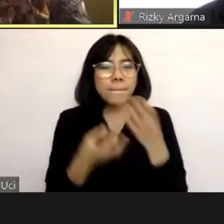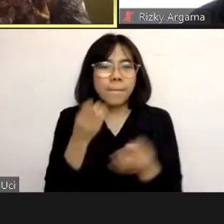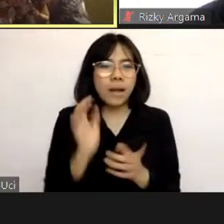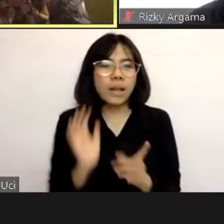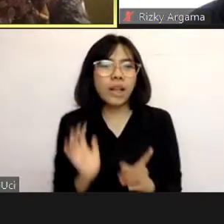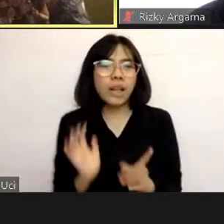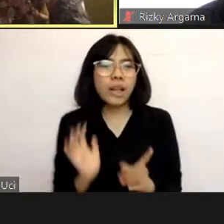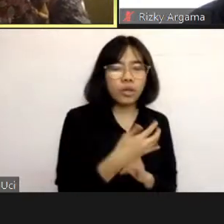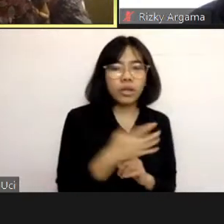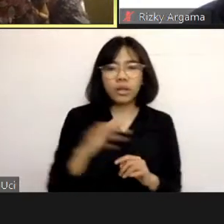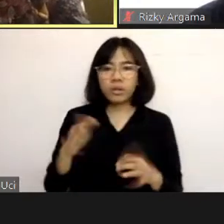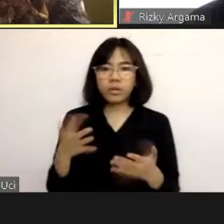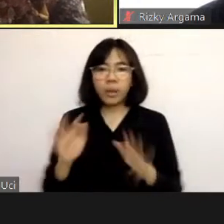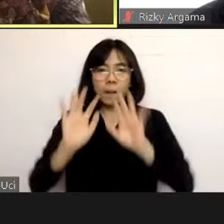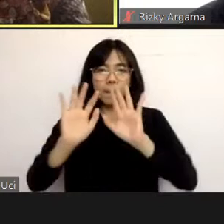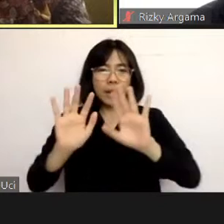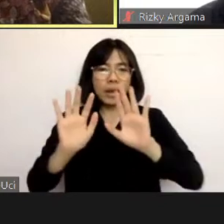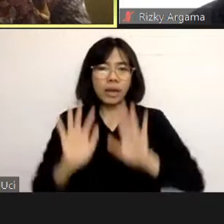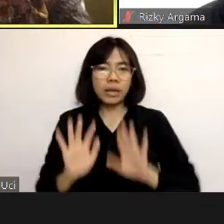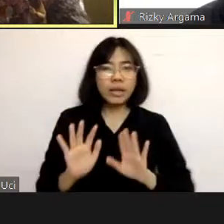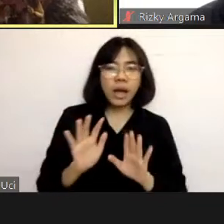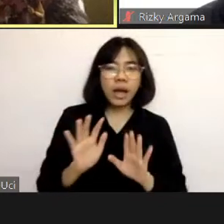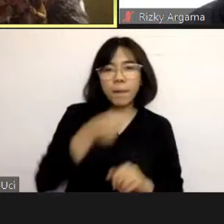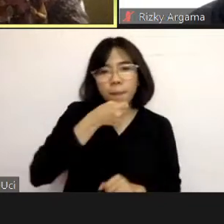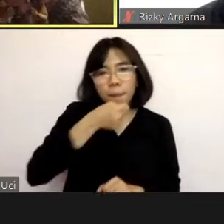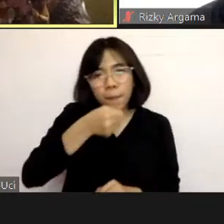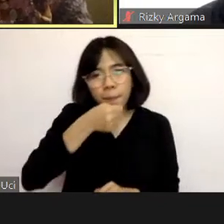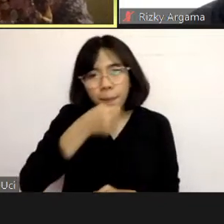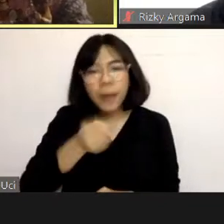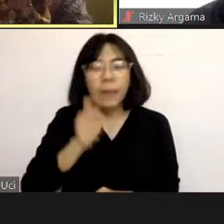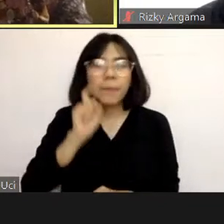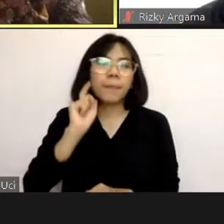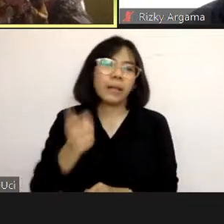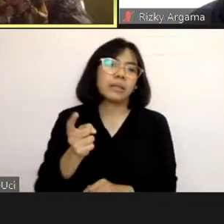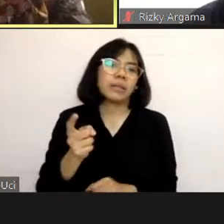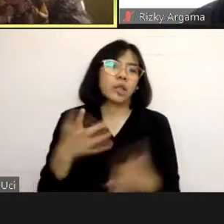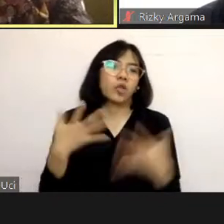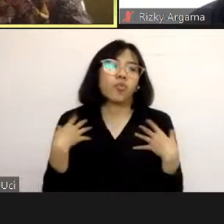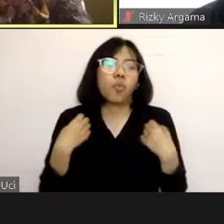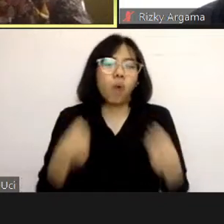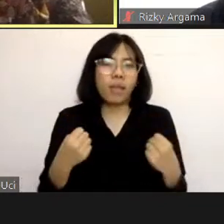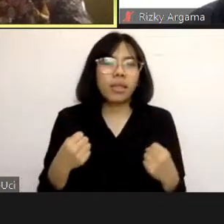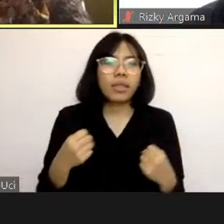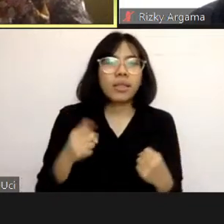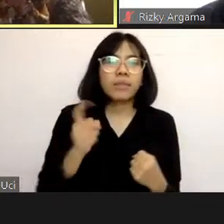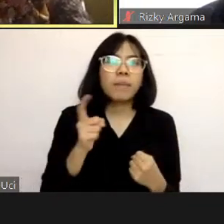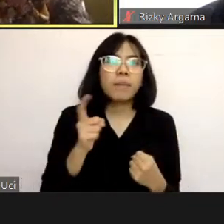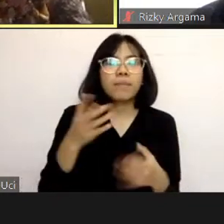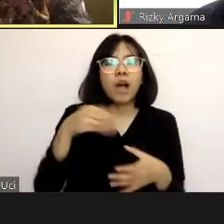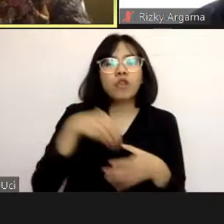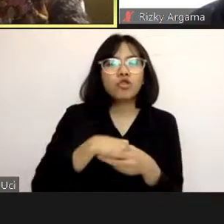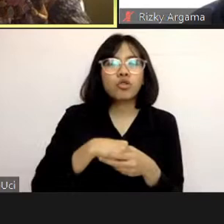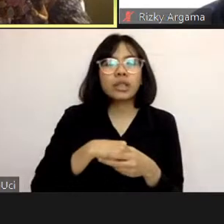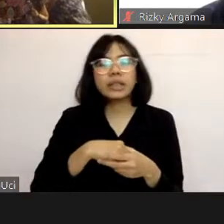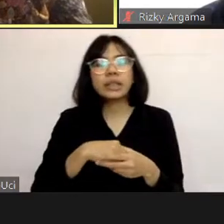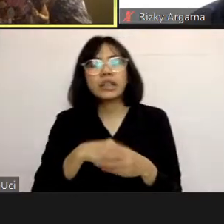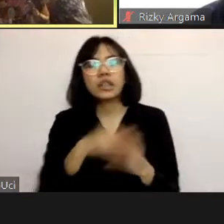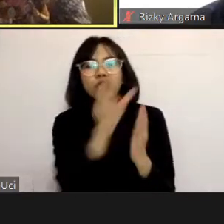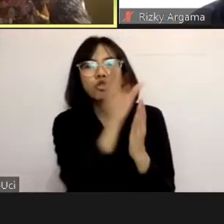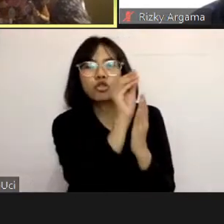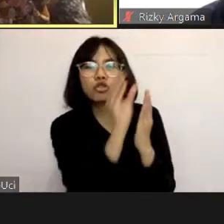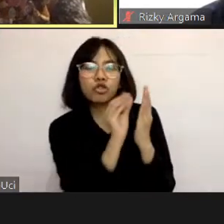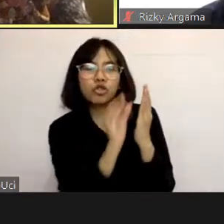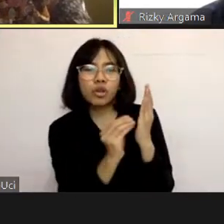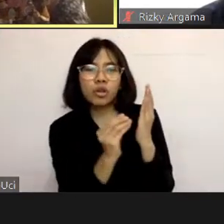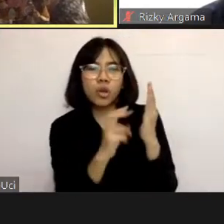itu menjadi elemen kuat dalam menopang demokrasi sebagai pilar keempat. Tetapi yang menarik dalam 12 tahun terakhir